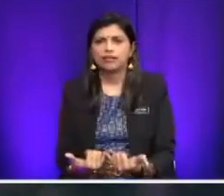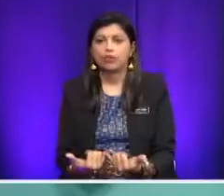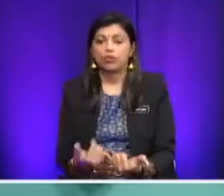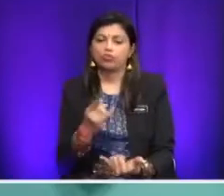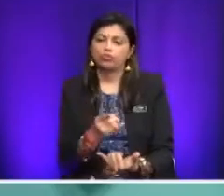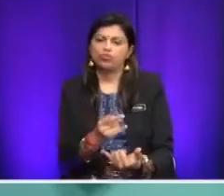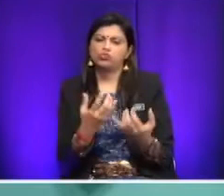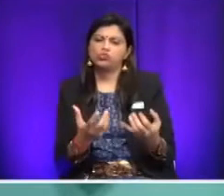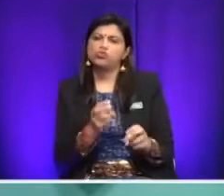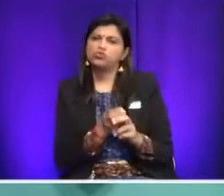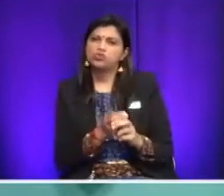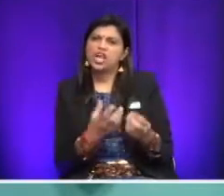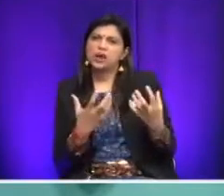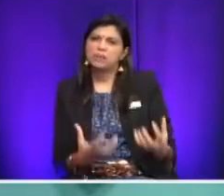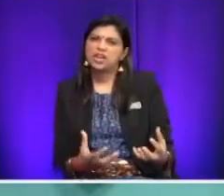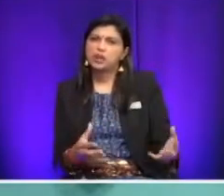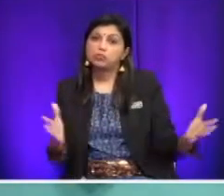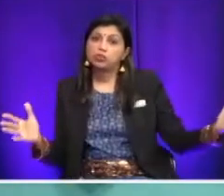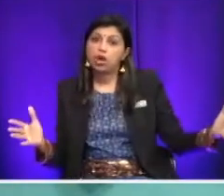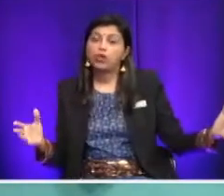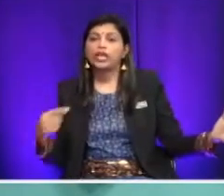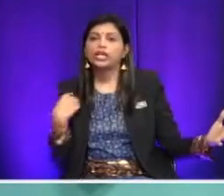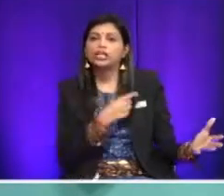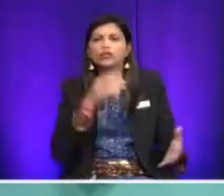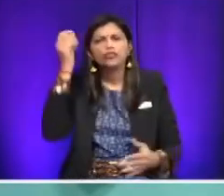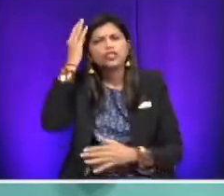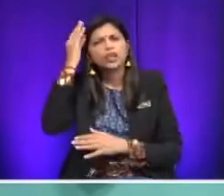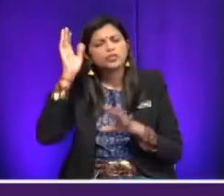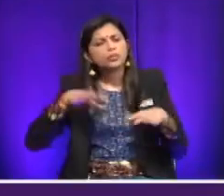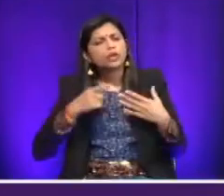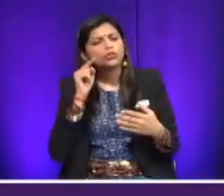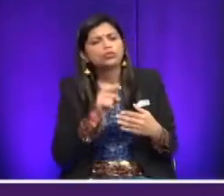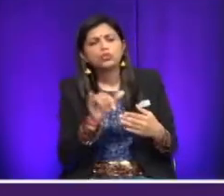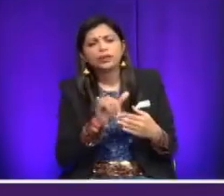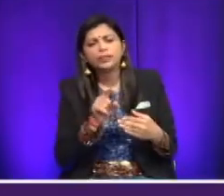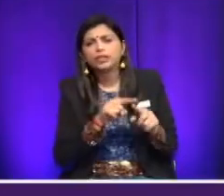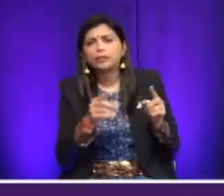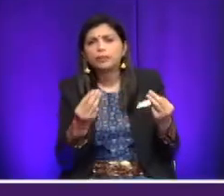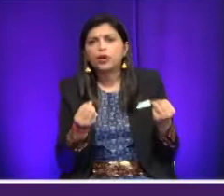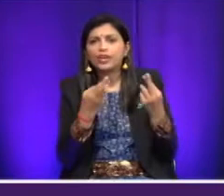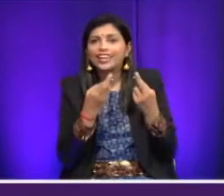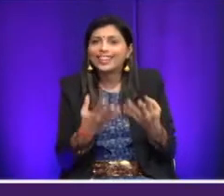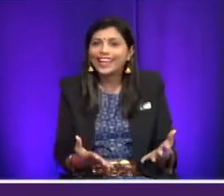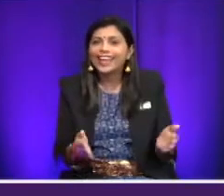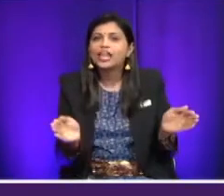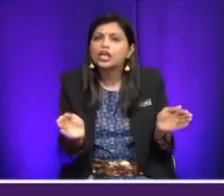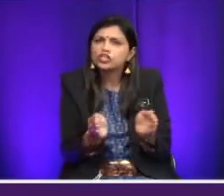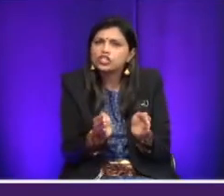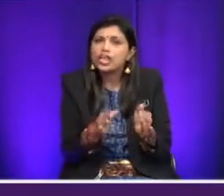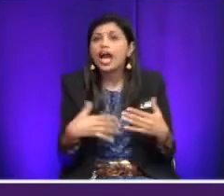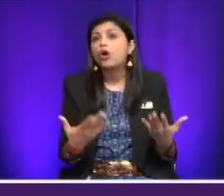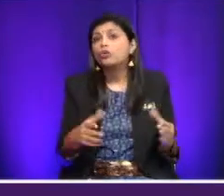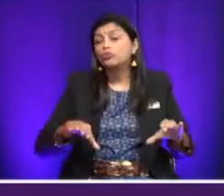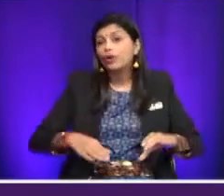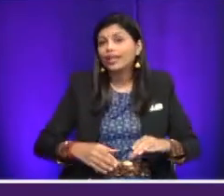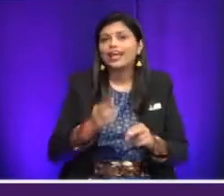Gambo aneh kalau kita tidak ada setelah ini kita coba zaman dulu kaedah-kaedah teknik kita gunung masa keteguhan Priok ke The Gunner kayu api